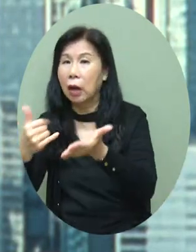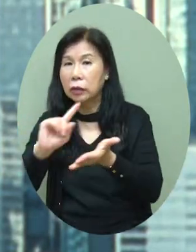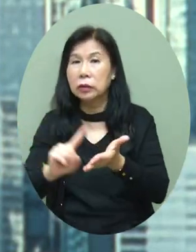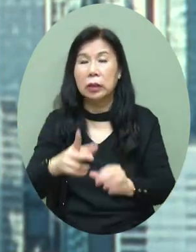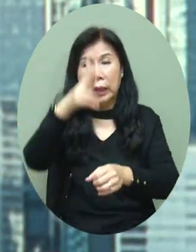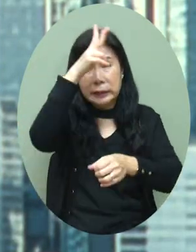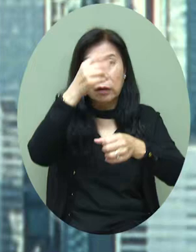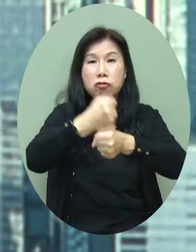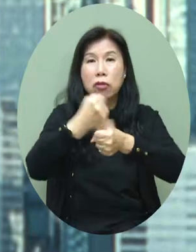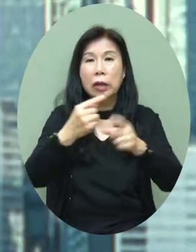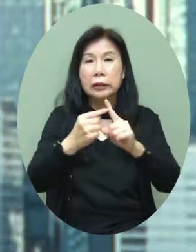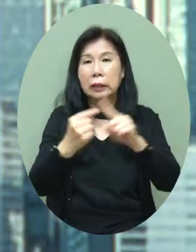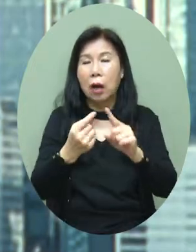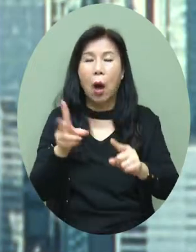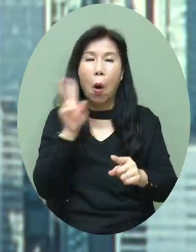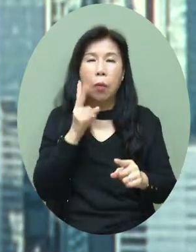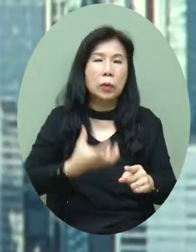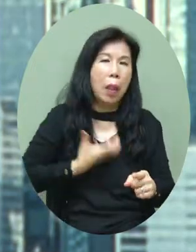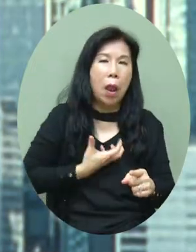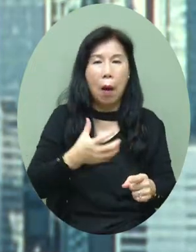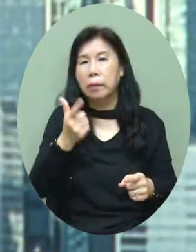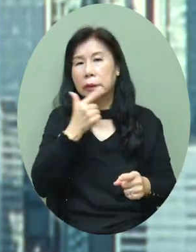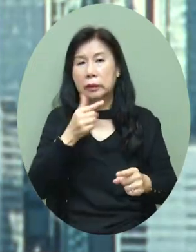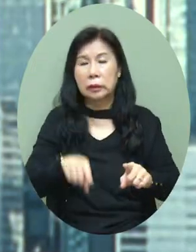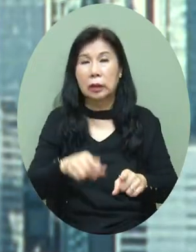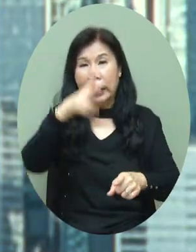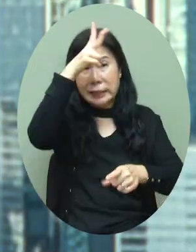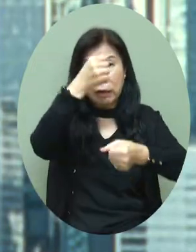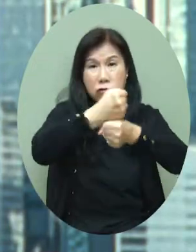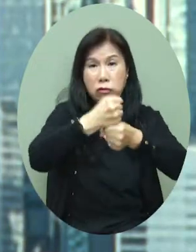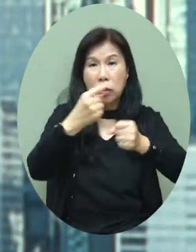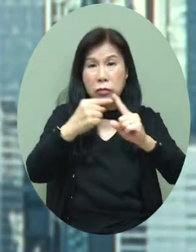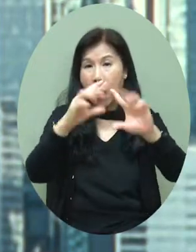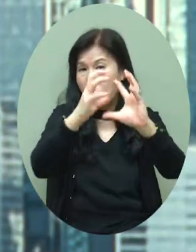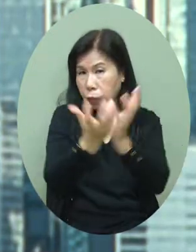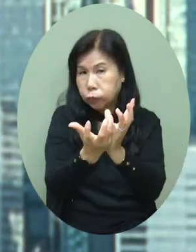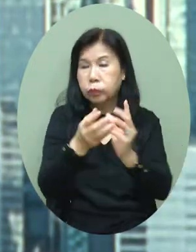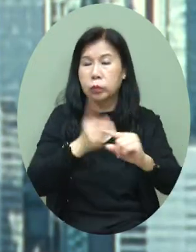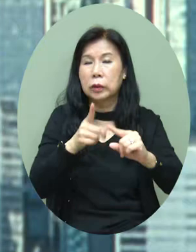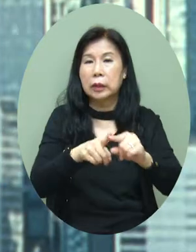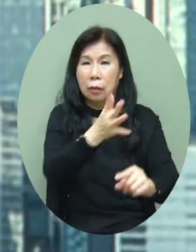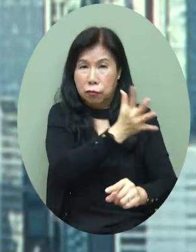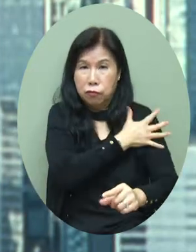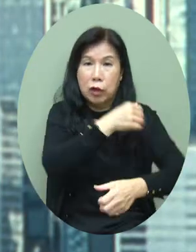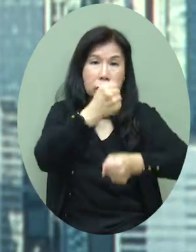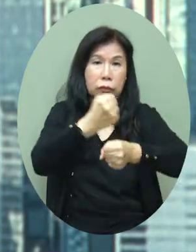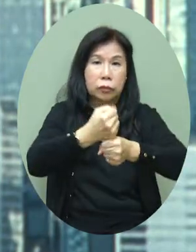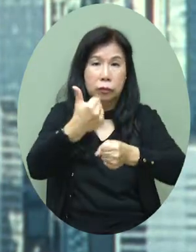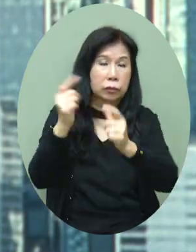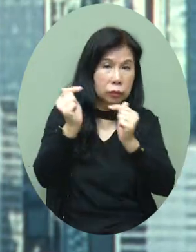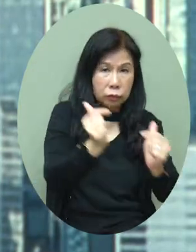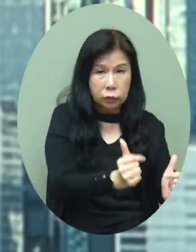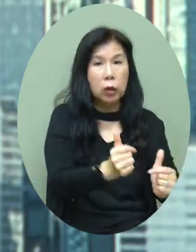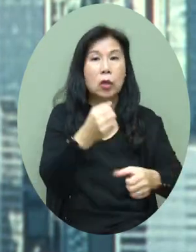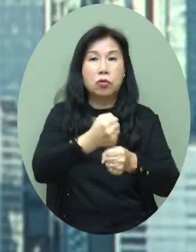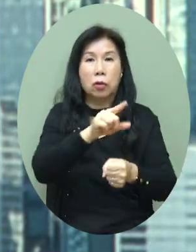公務員嘅士氣方面咧，我好深信咧，我哋嘅公務員團隊咧係會好有責任感咁樣咧，係繼續做